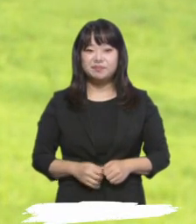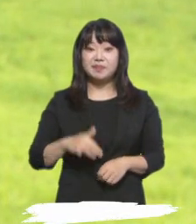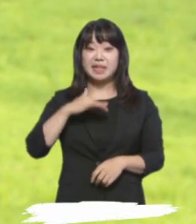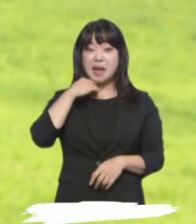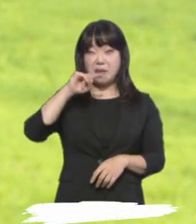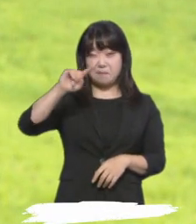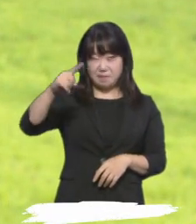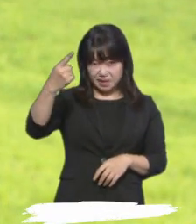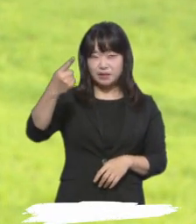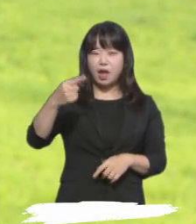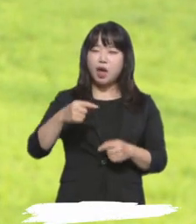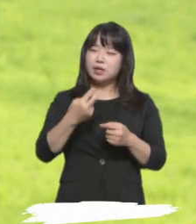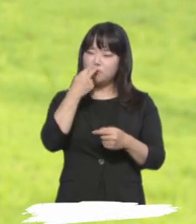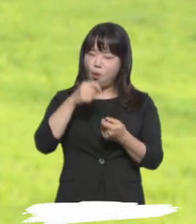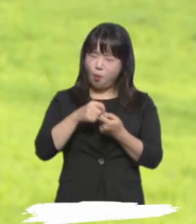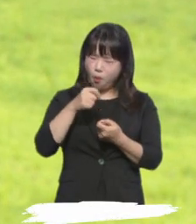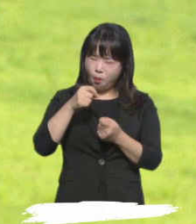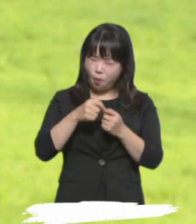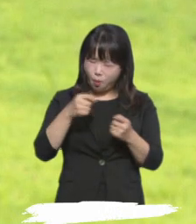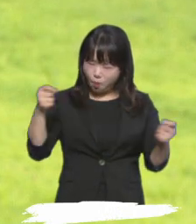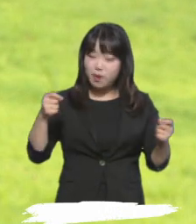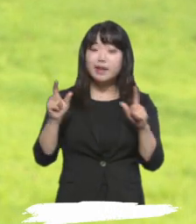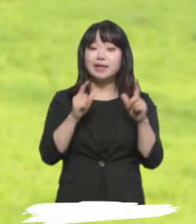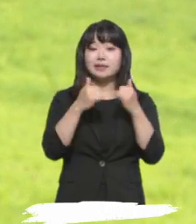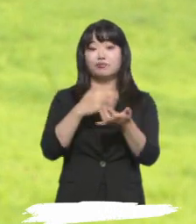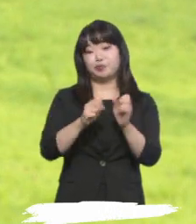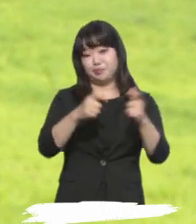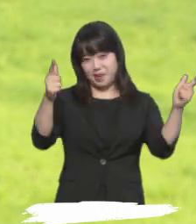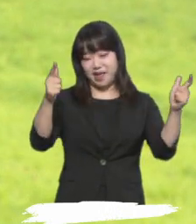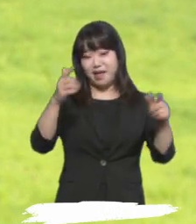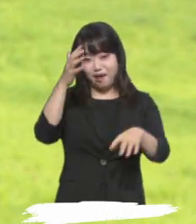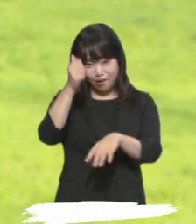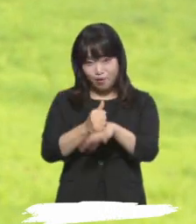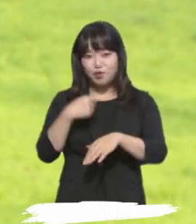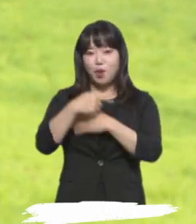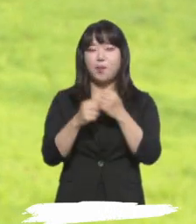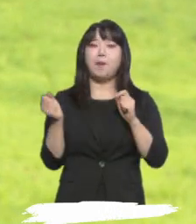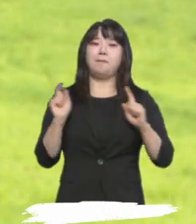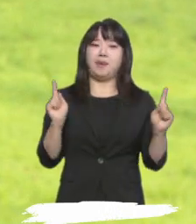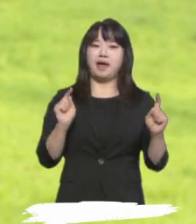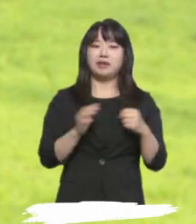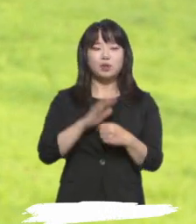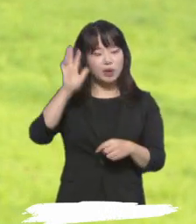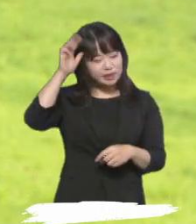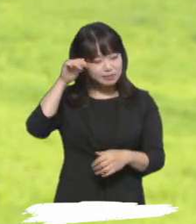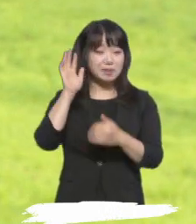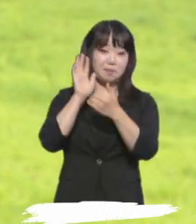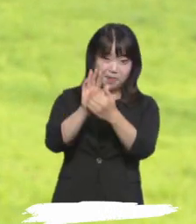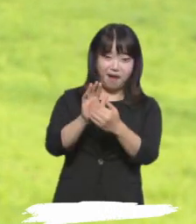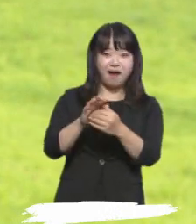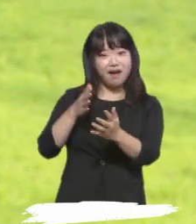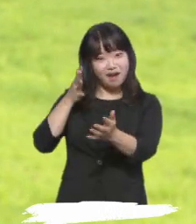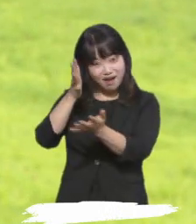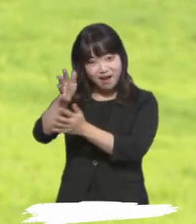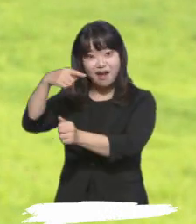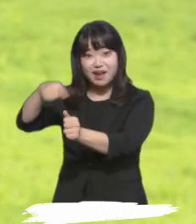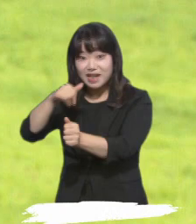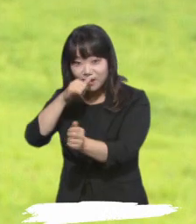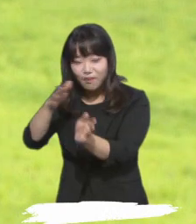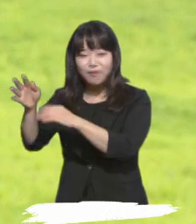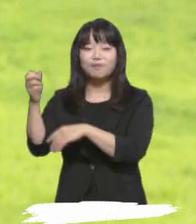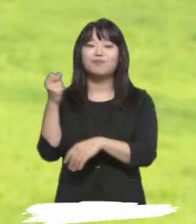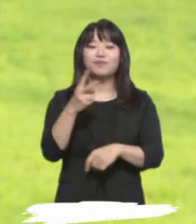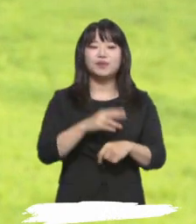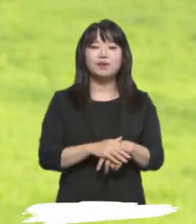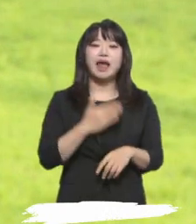건강 시대에 갱년기 완화와 관련해서 치매 예방하는 어르신 프로그램이 있고요. 또